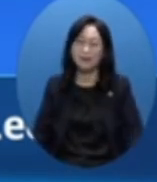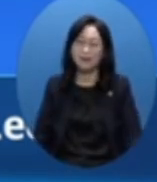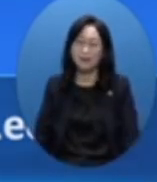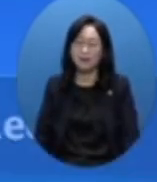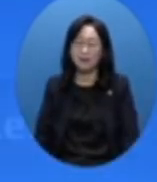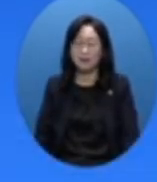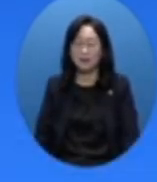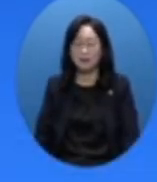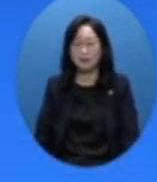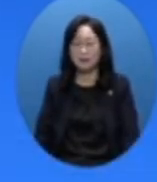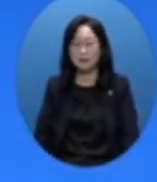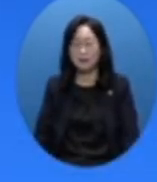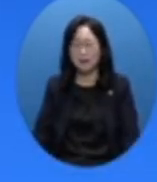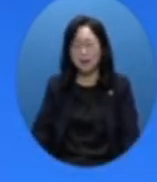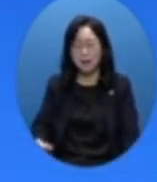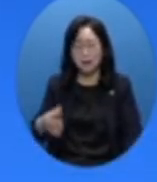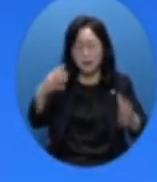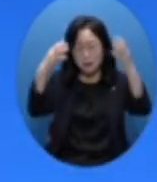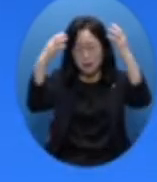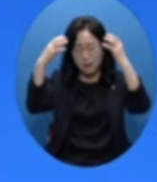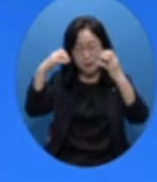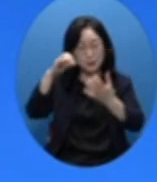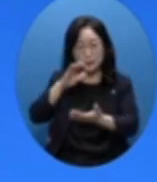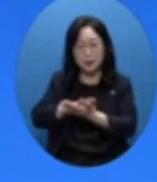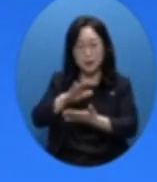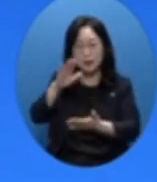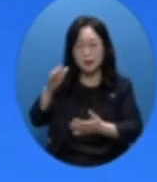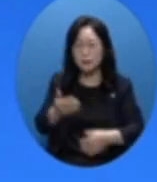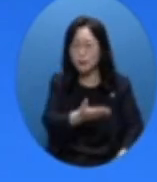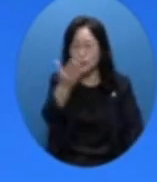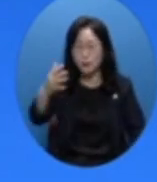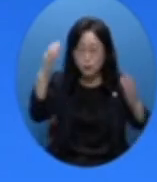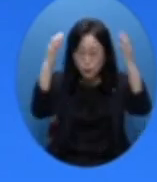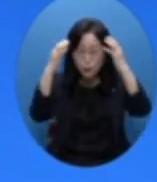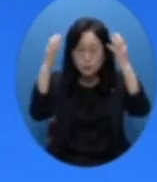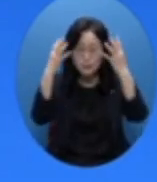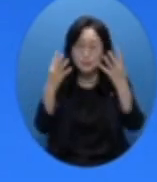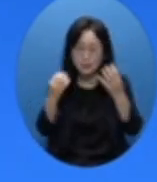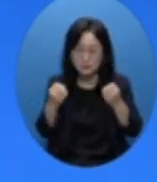2 폭염에 얼마나 고생이 많으십니까